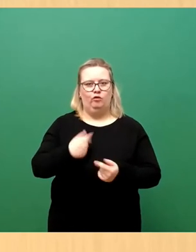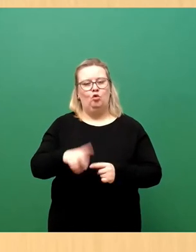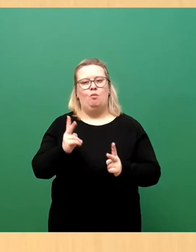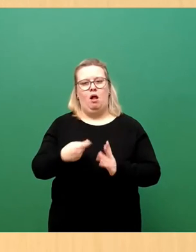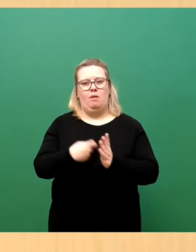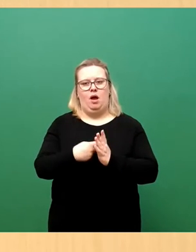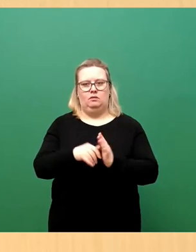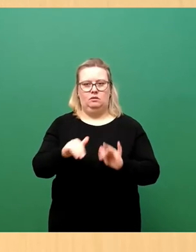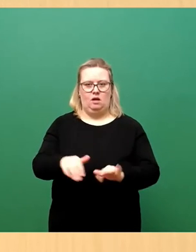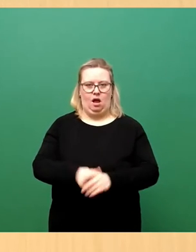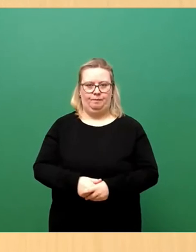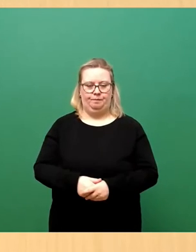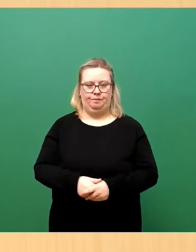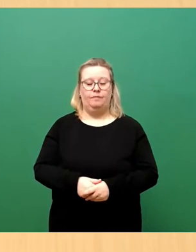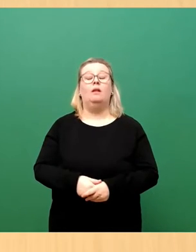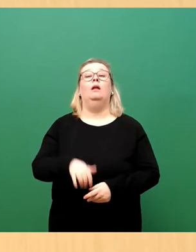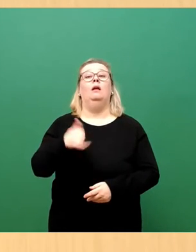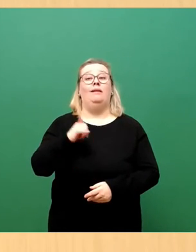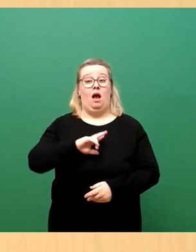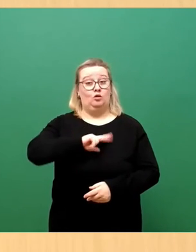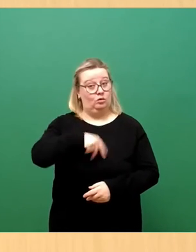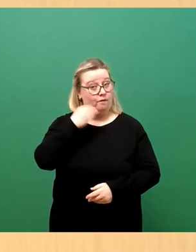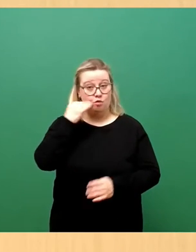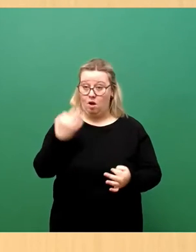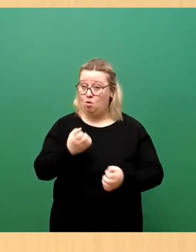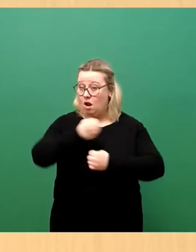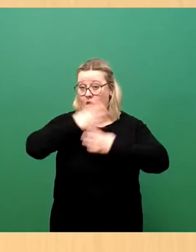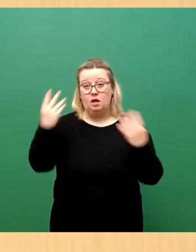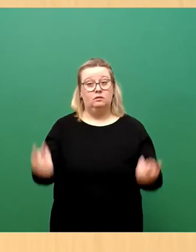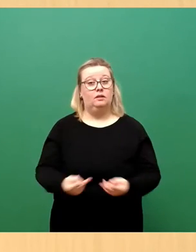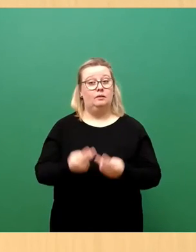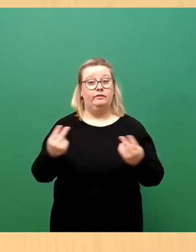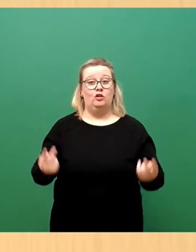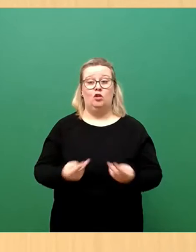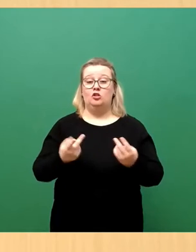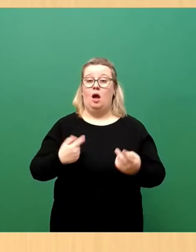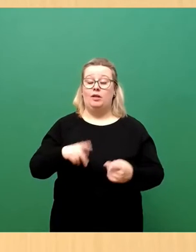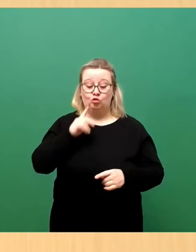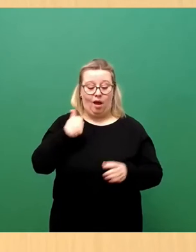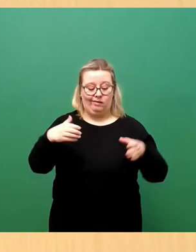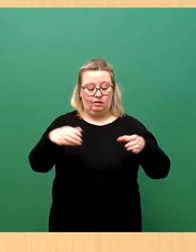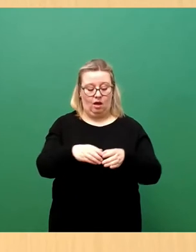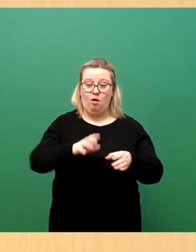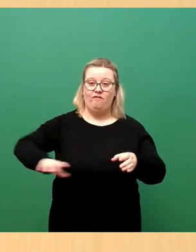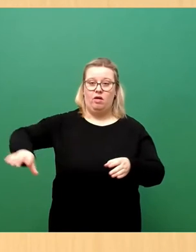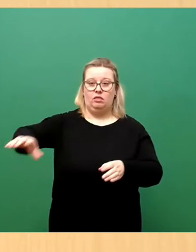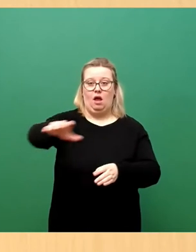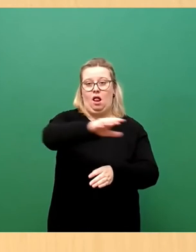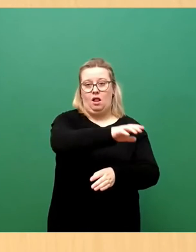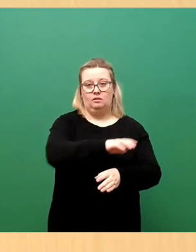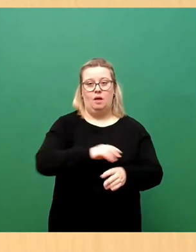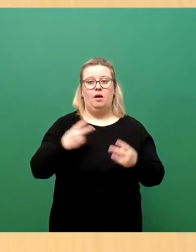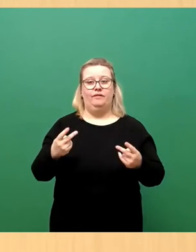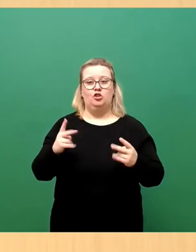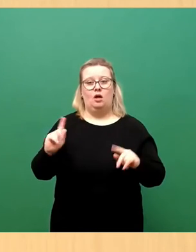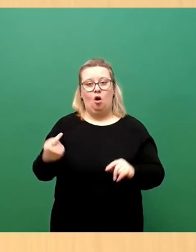haben. Ja, wir brauchen Sozialwohnungen. Ja, wir brauchen sie vor allem über die Stadt verteilt. Aber auch entscheidend ist, dass es funktionierende Märkte für